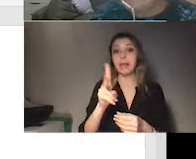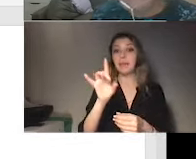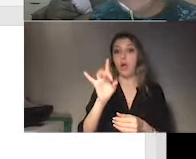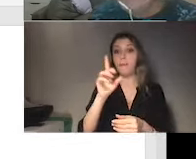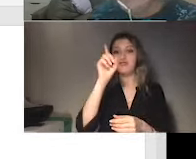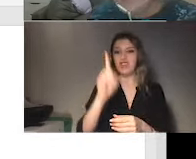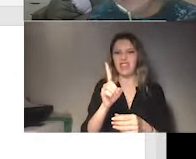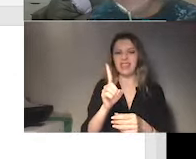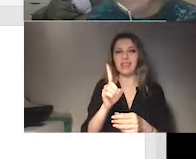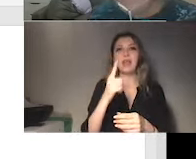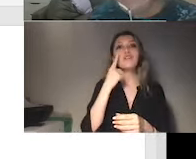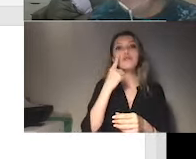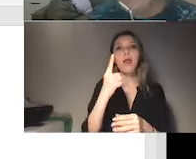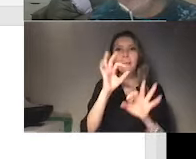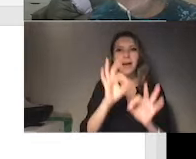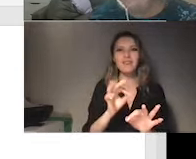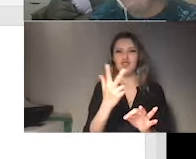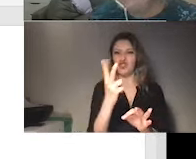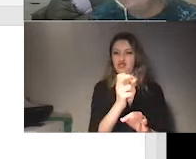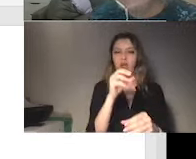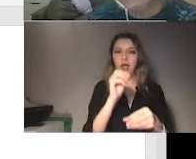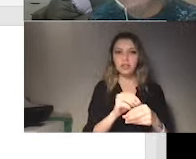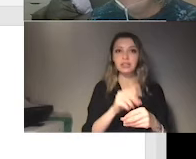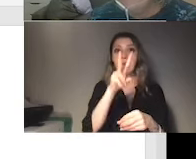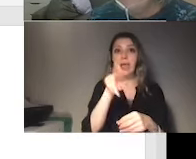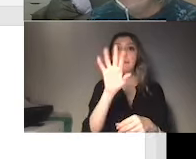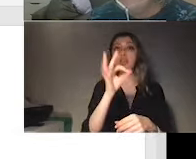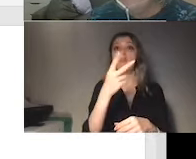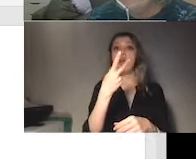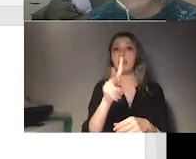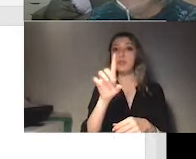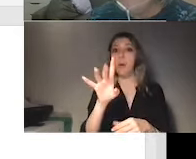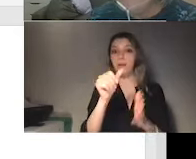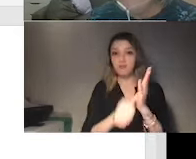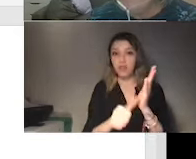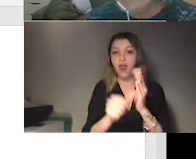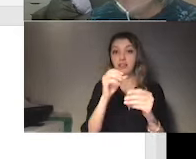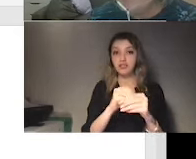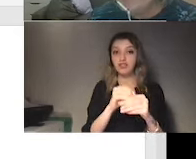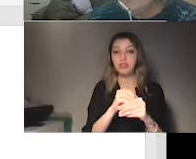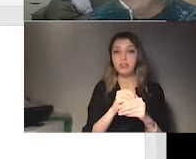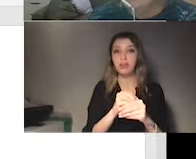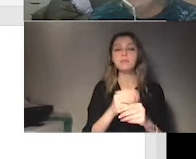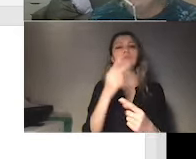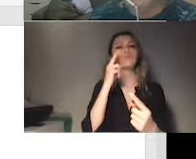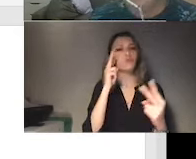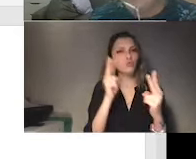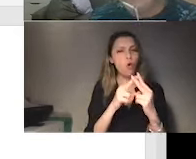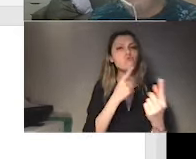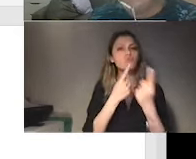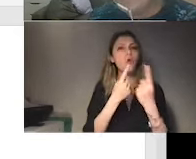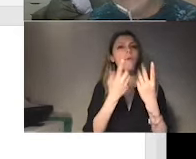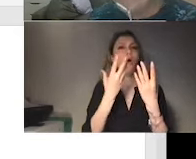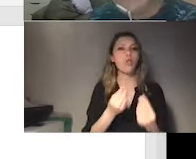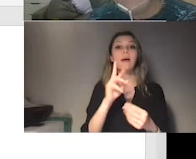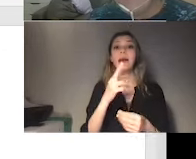çeyreğinde de Türkiye 27 Ocak 2015 tarihinde görüşüldü bu raporu ve